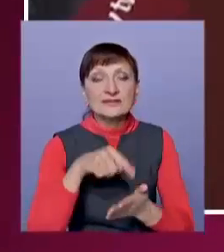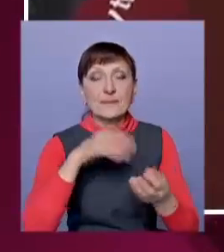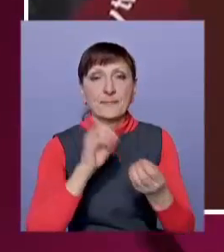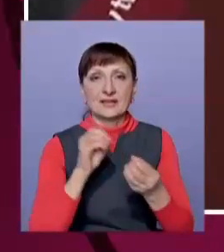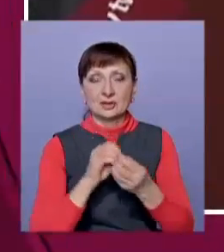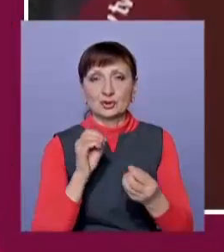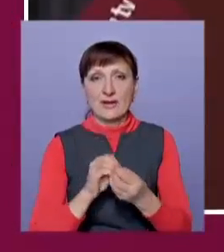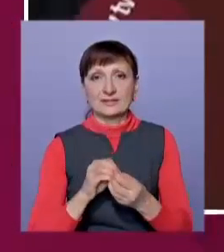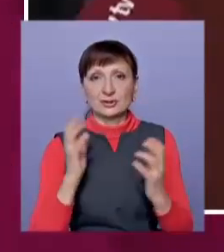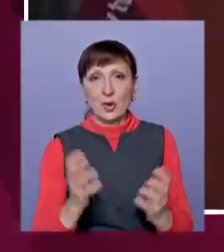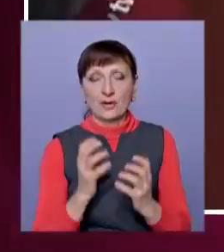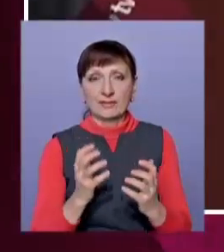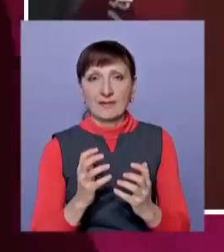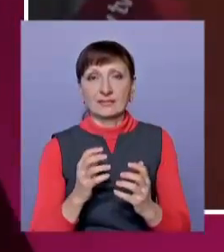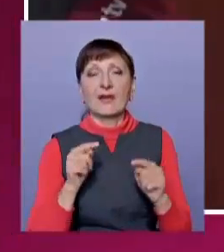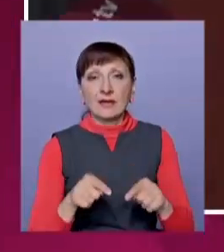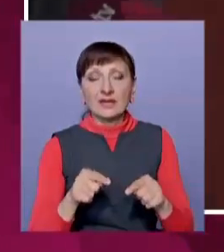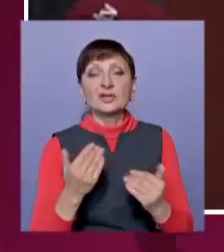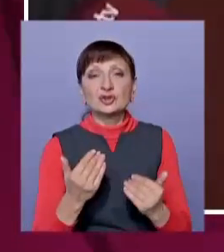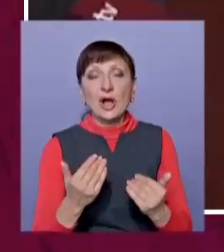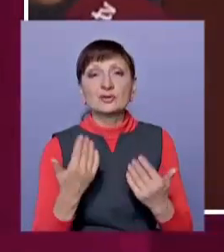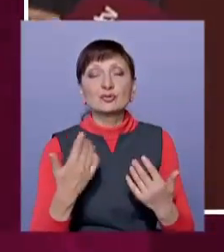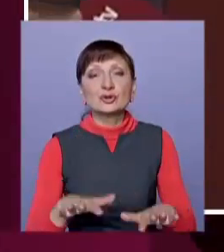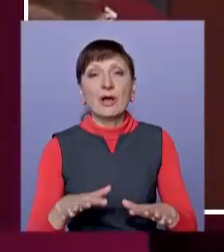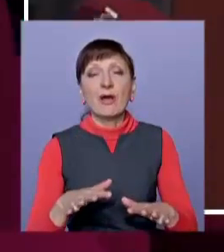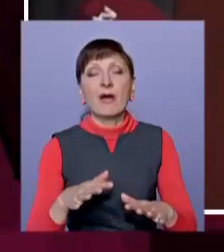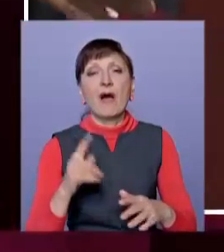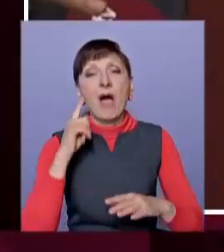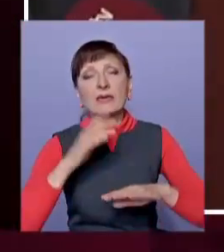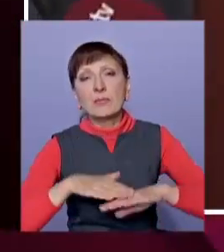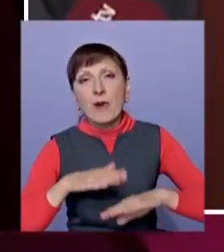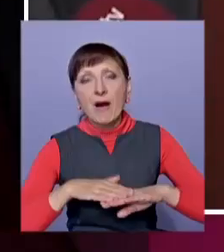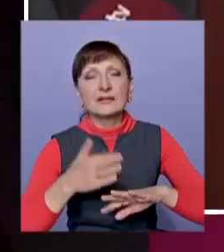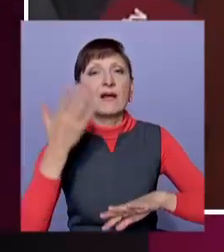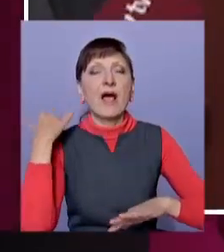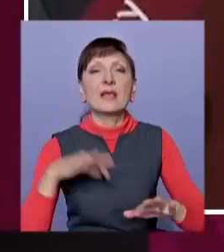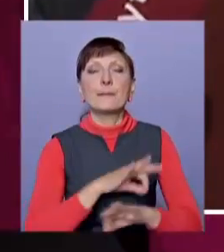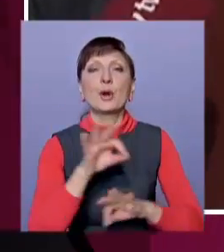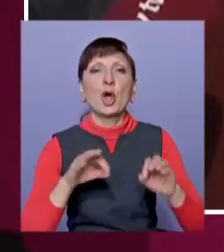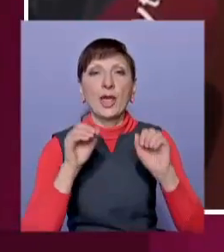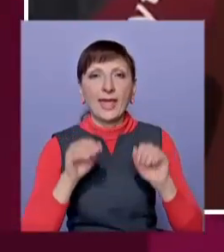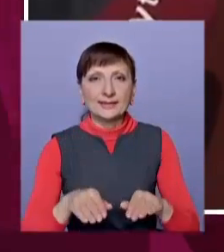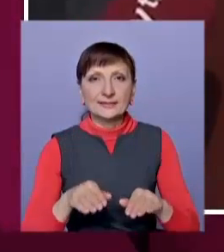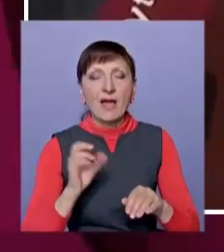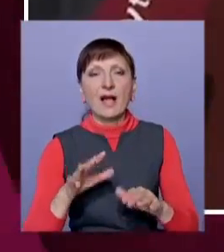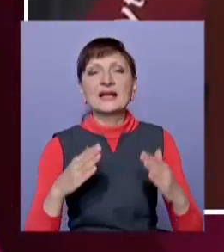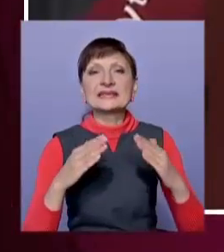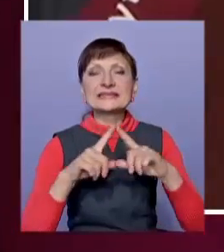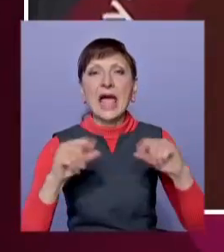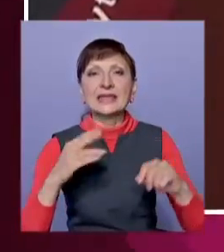сей день. На этой оси стоит здание Акимата, ранее которое проектировалось как здание